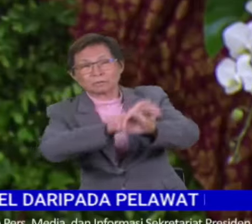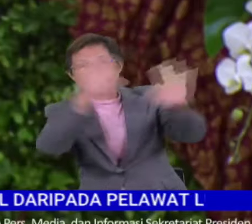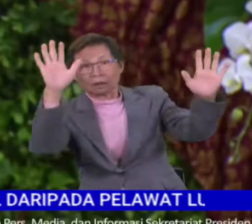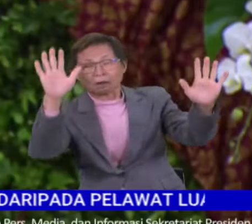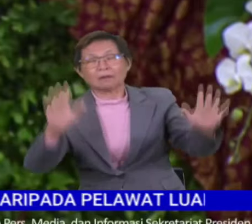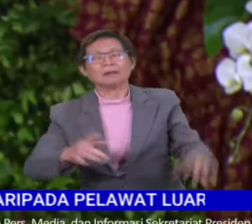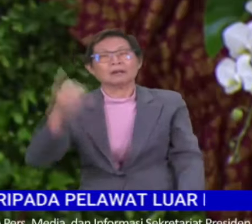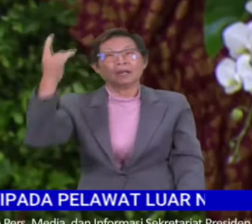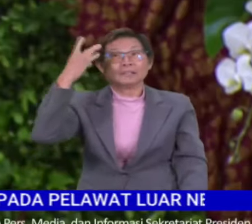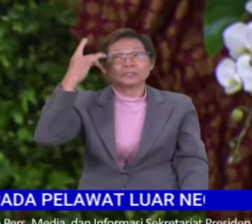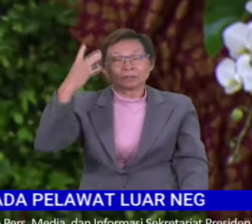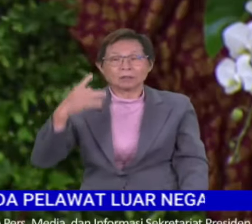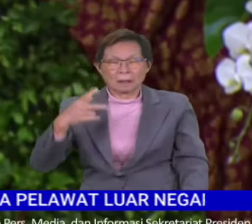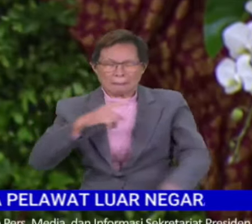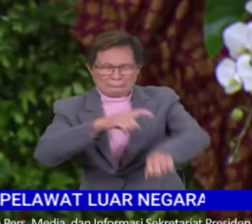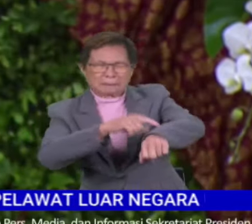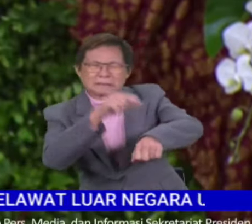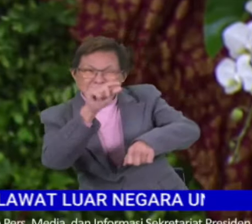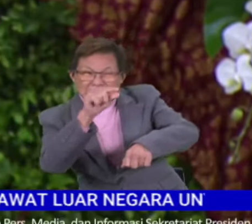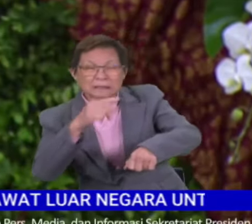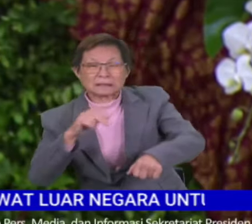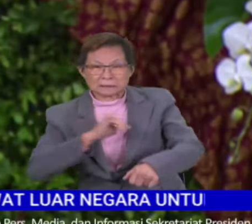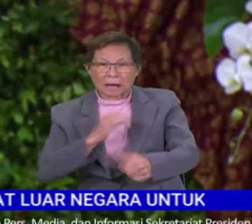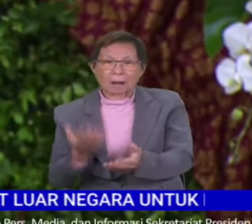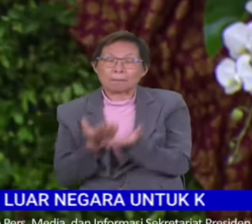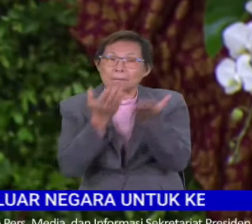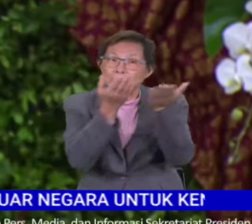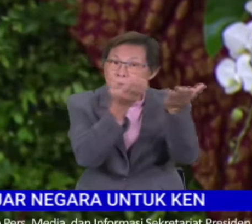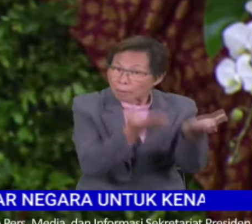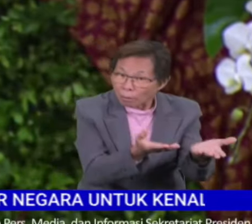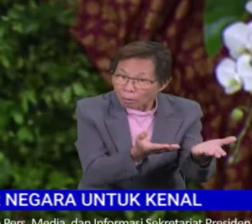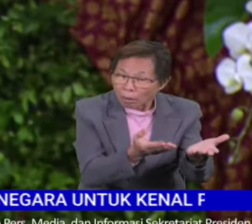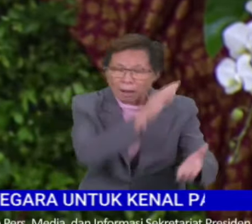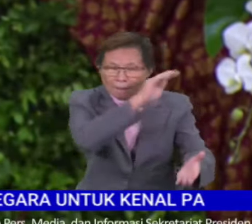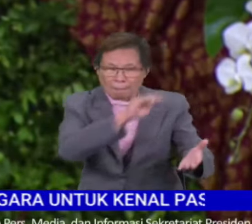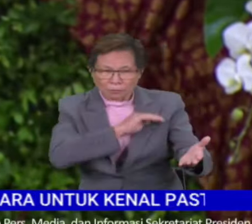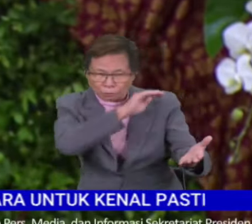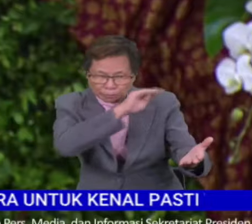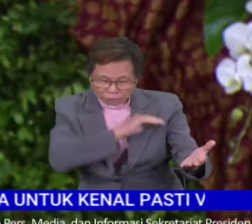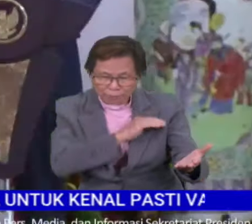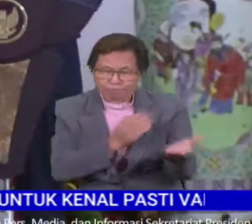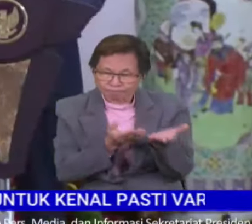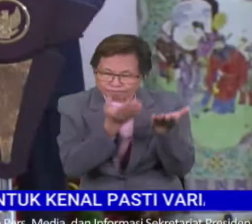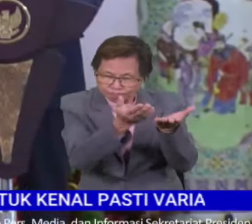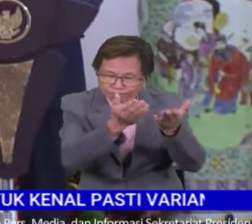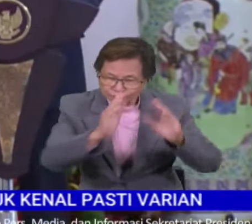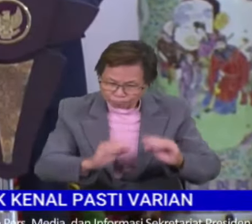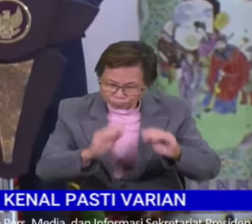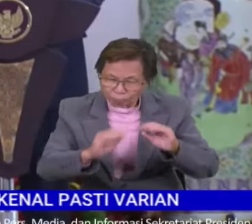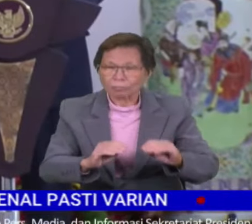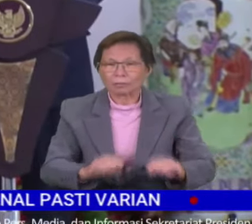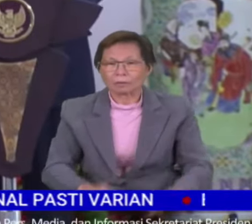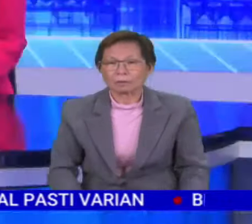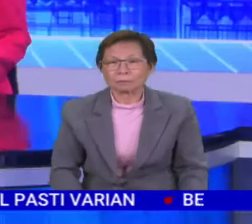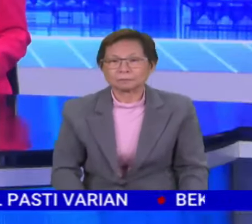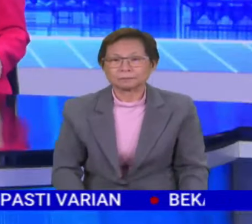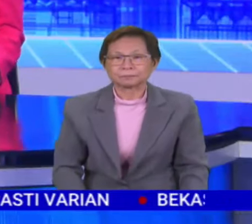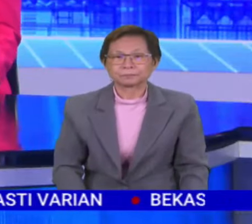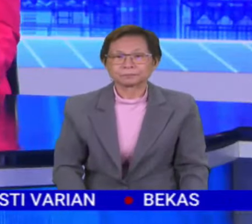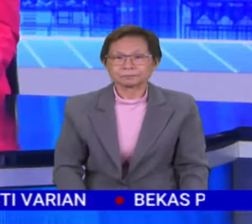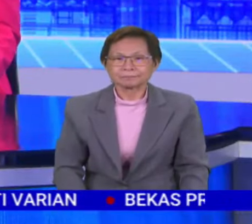insya Allah dalam masa terdekat saya akan bawa ke Jemaah Menteri. Joko Widodo, the Prime